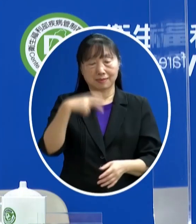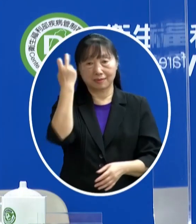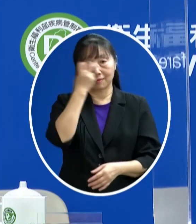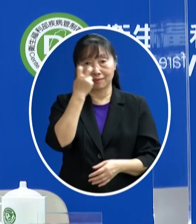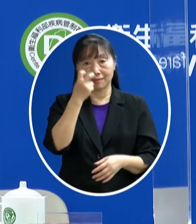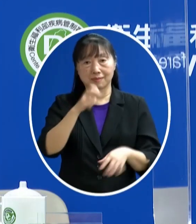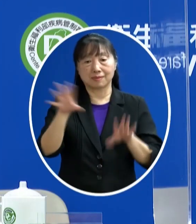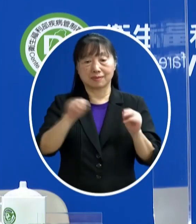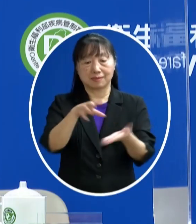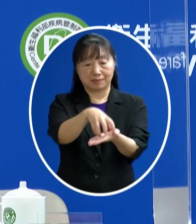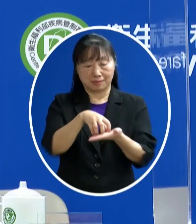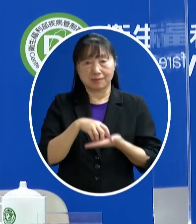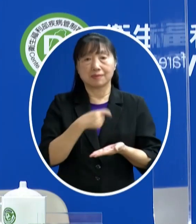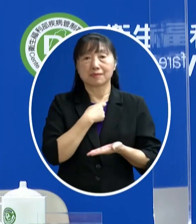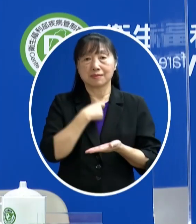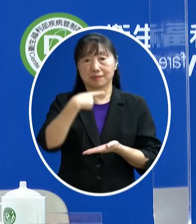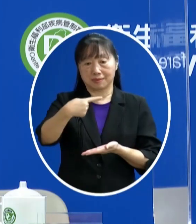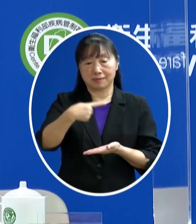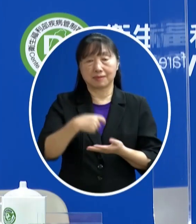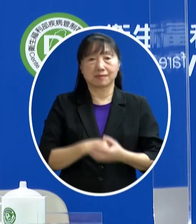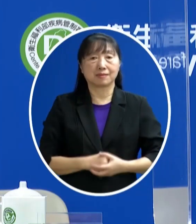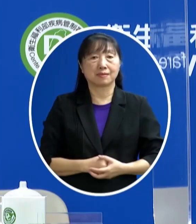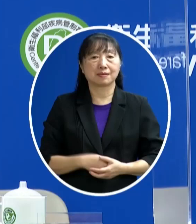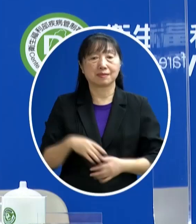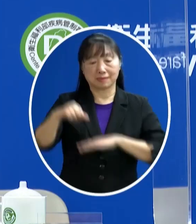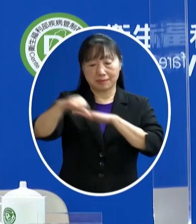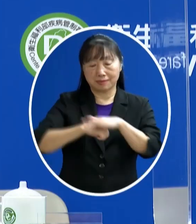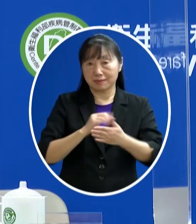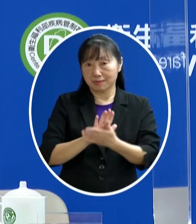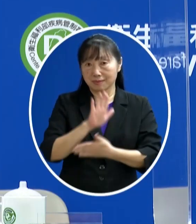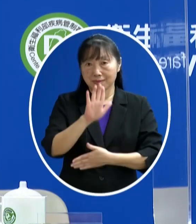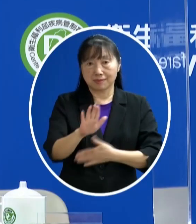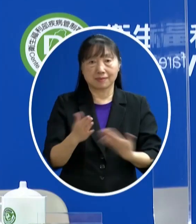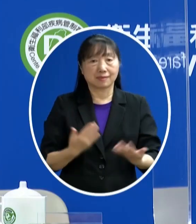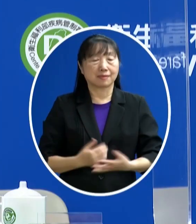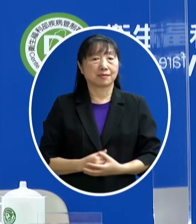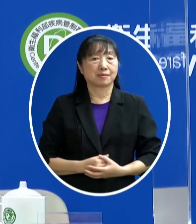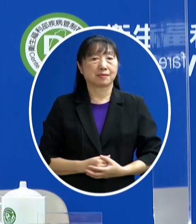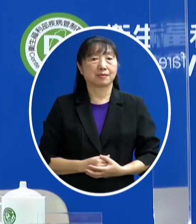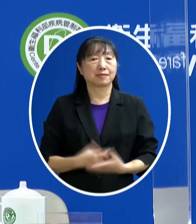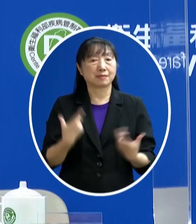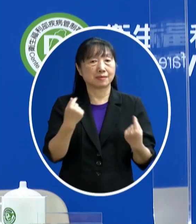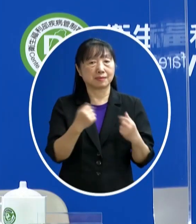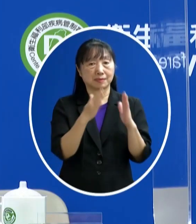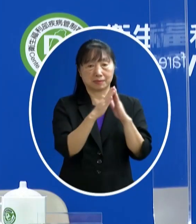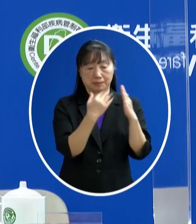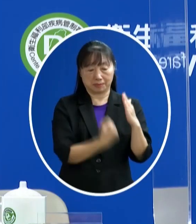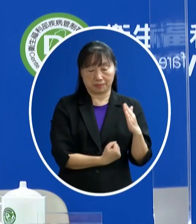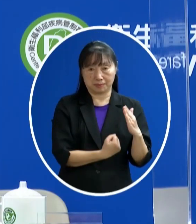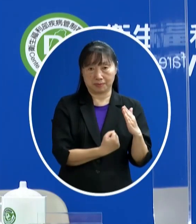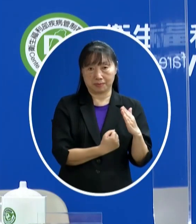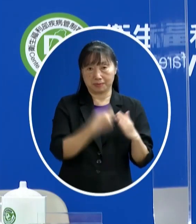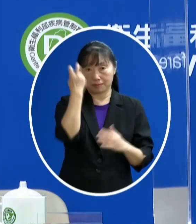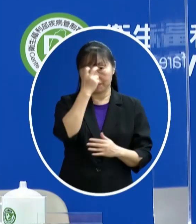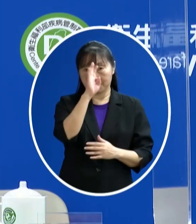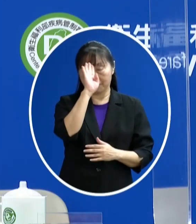性的报告哈，那然后呢，在入境还是以哈，就是哈，在居家检疫的时候